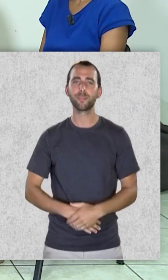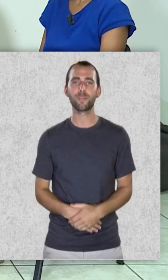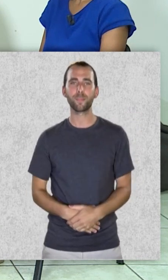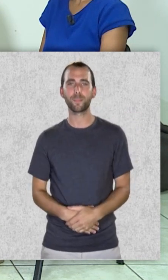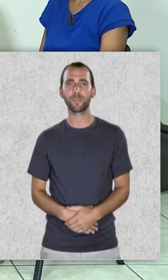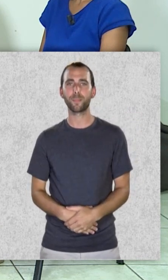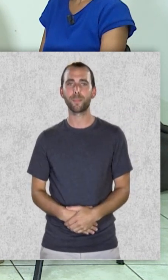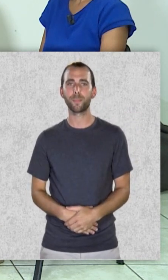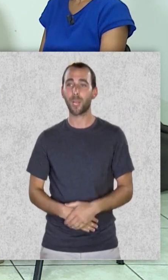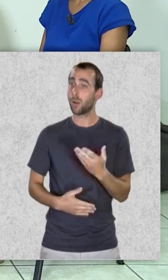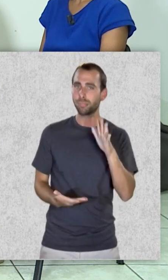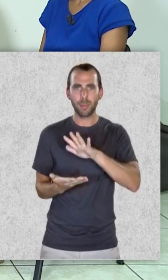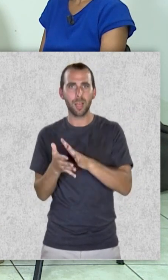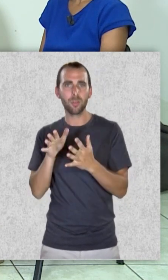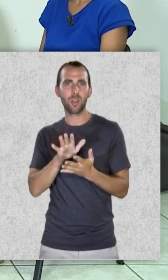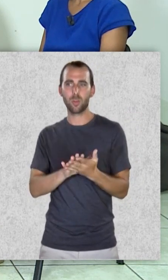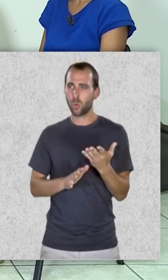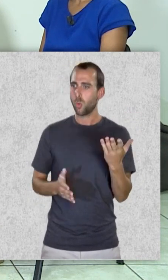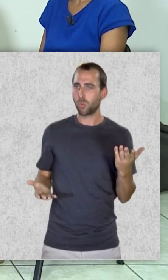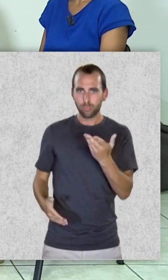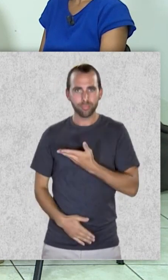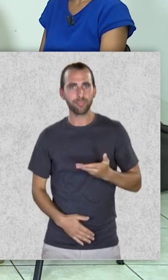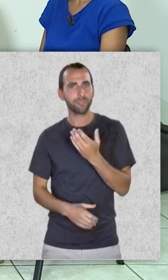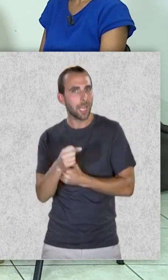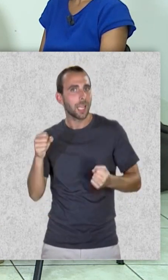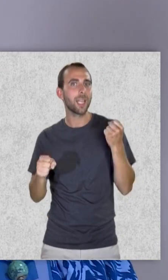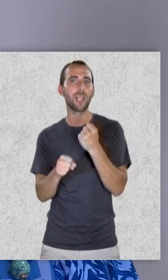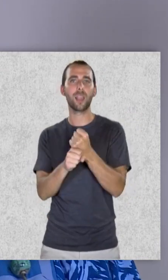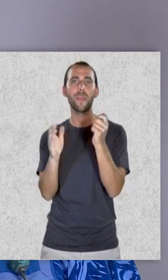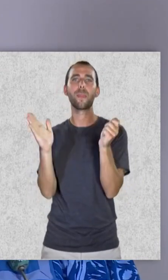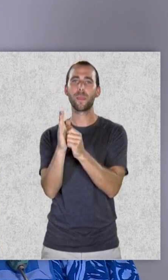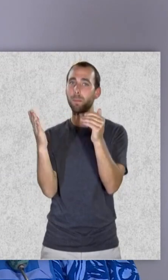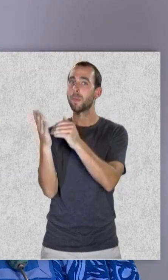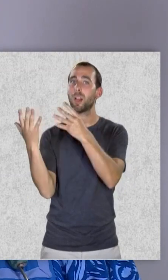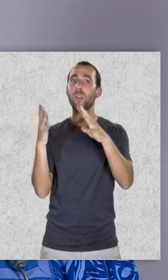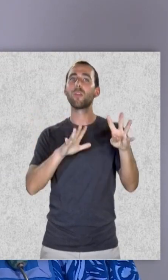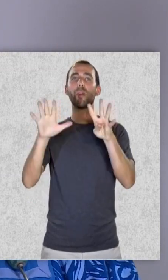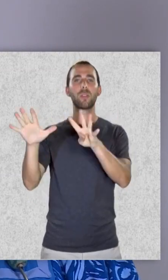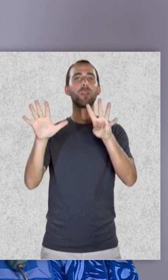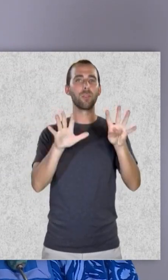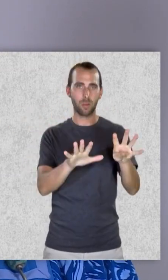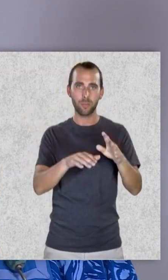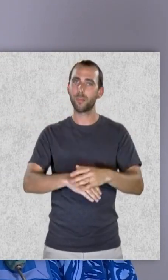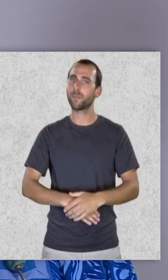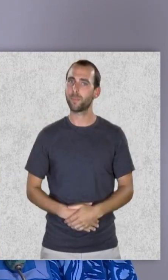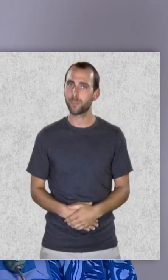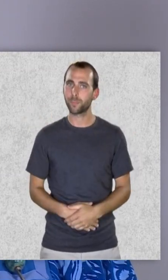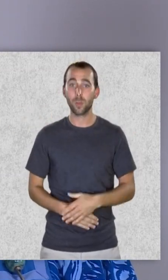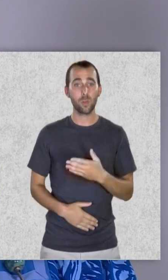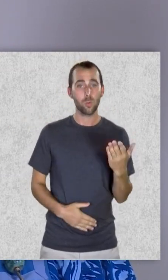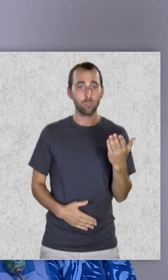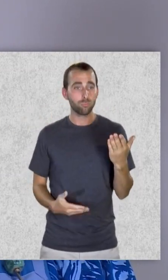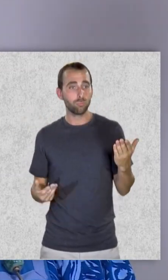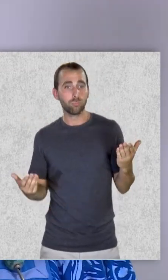notre association, elle a été créée en 1999 et donc elle